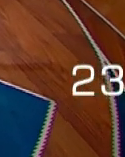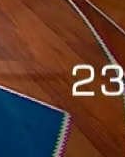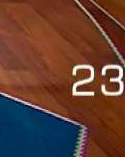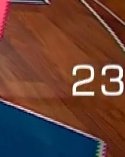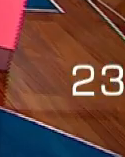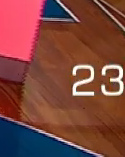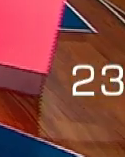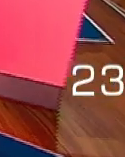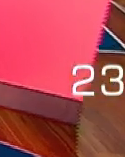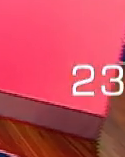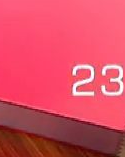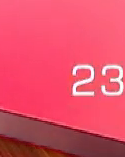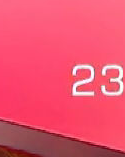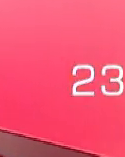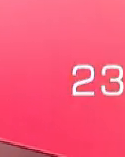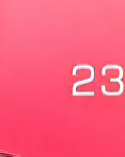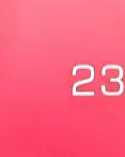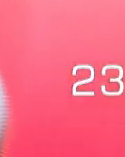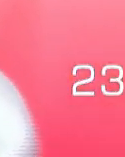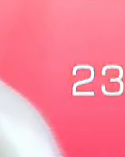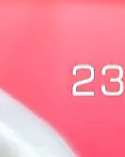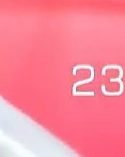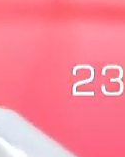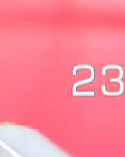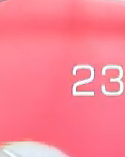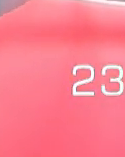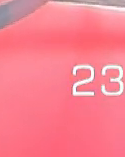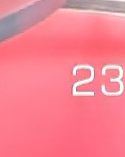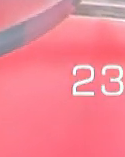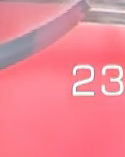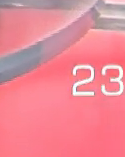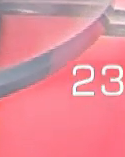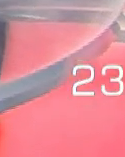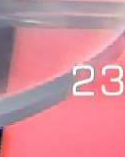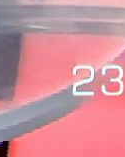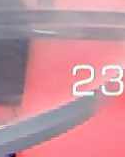აი, ასეთი იყო მამუკა მდინარაძის გამოსვლა დღეს პარლამენტში შინაგან საქმეთა მინისტრის მოსმენის შემდეგ.